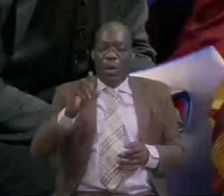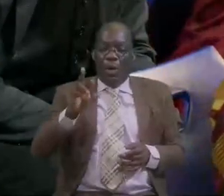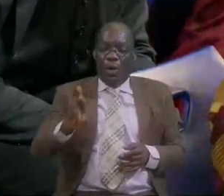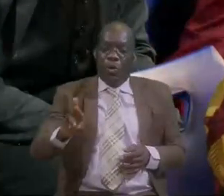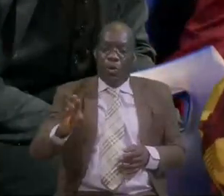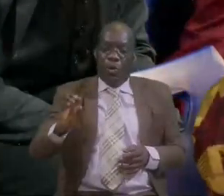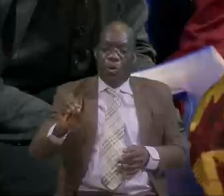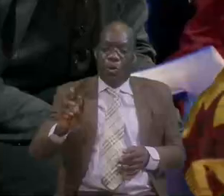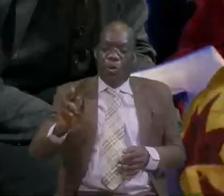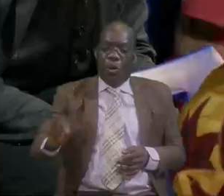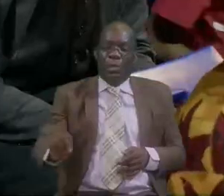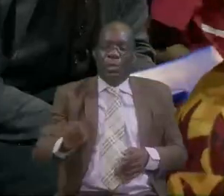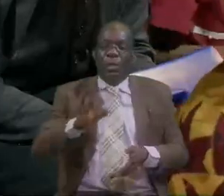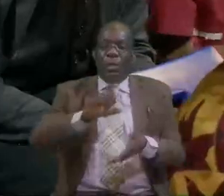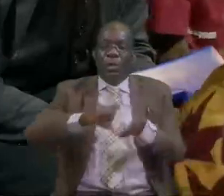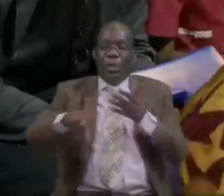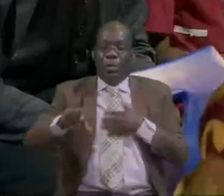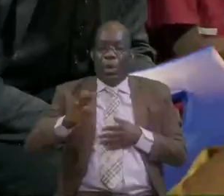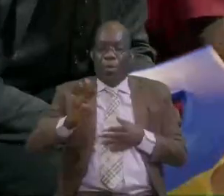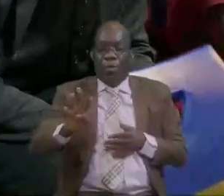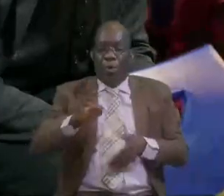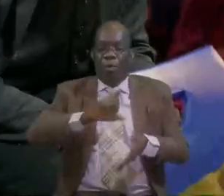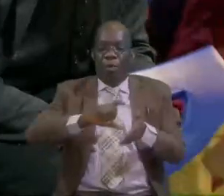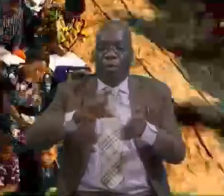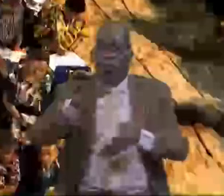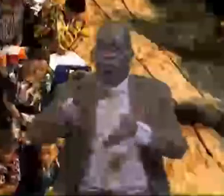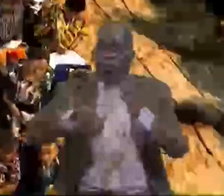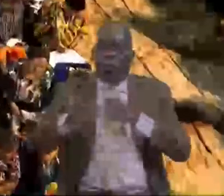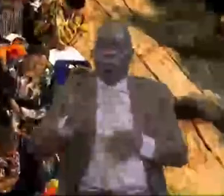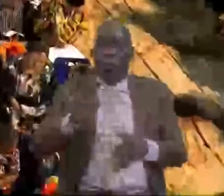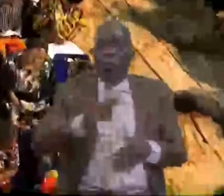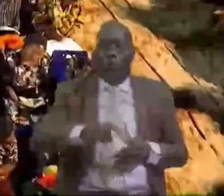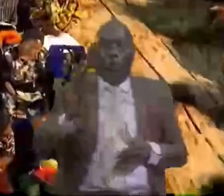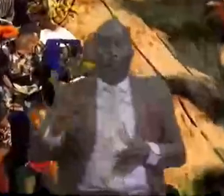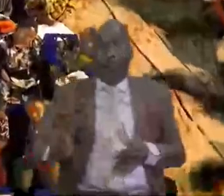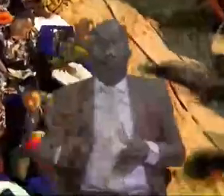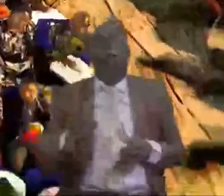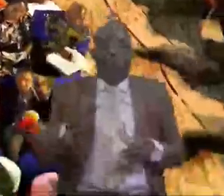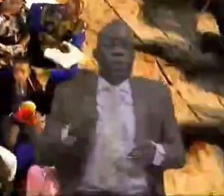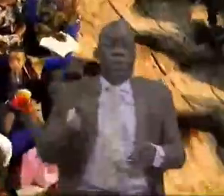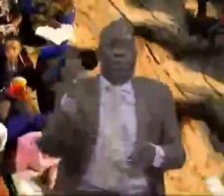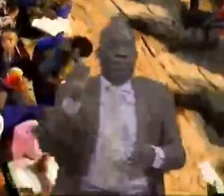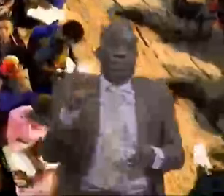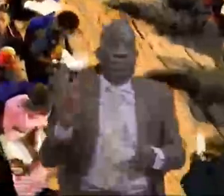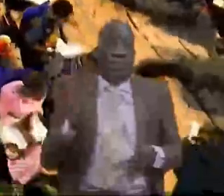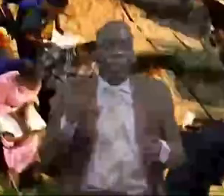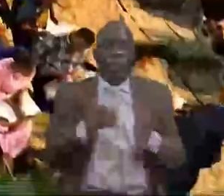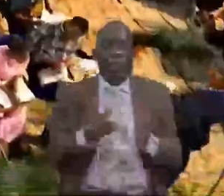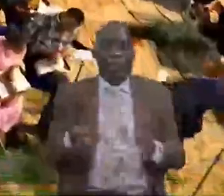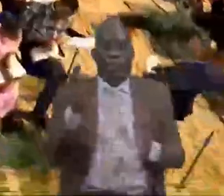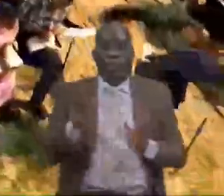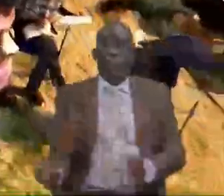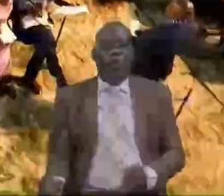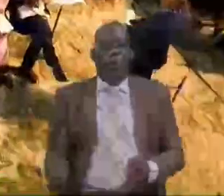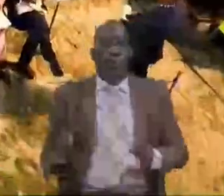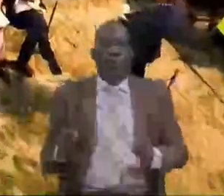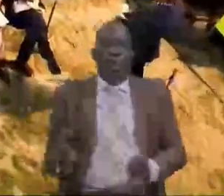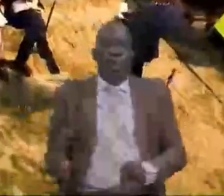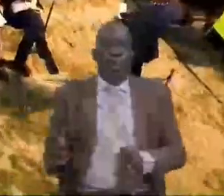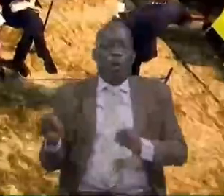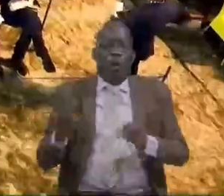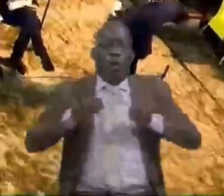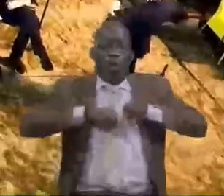chapitre 4, lisons verset 22. Romains 4, 22. C'est pourquoi cela lui fut imputé